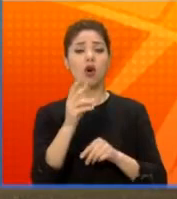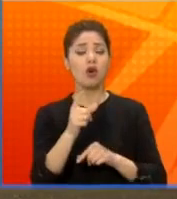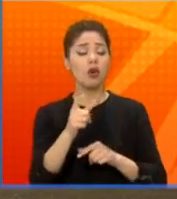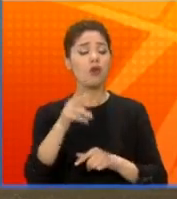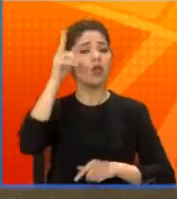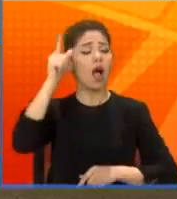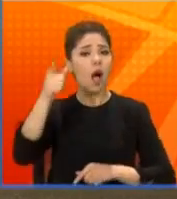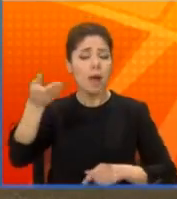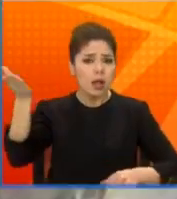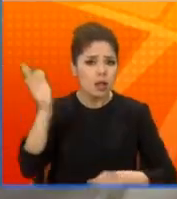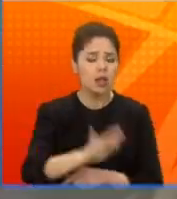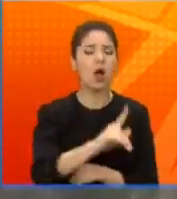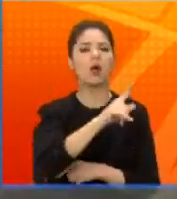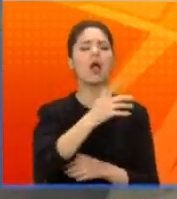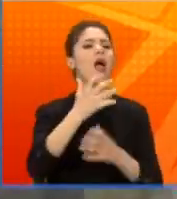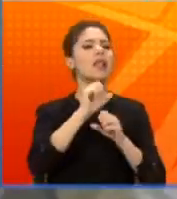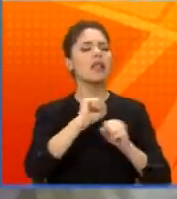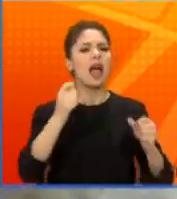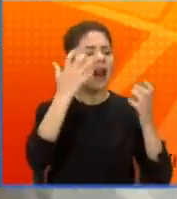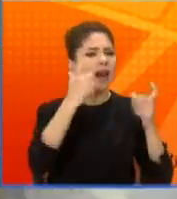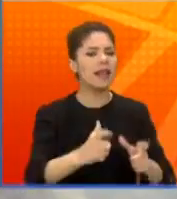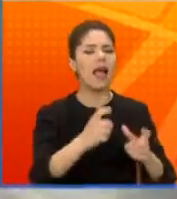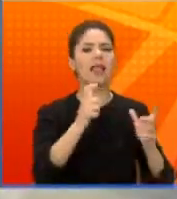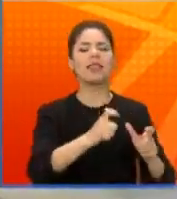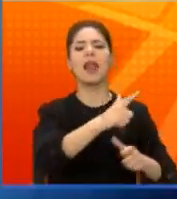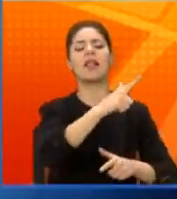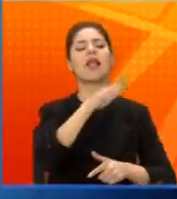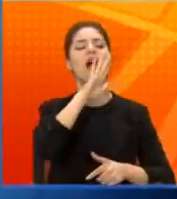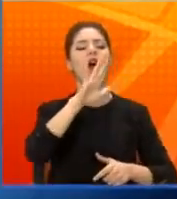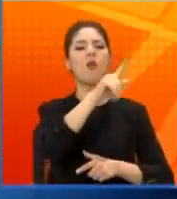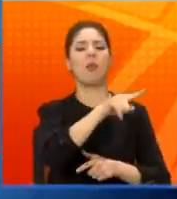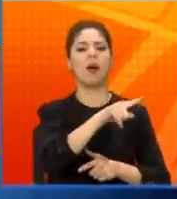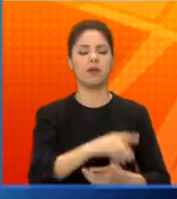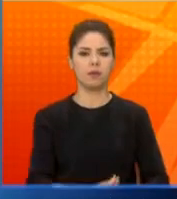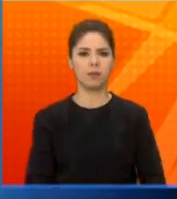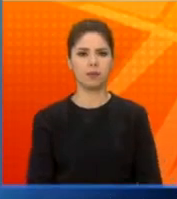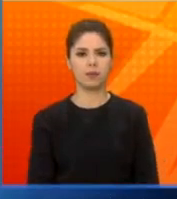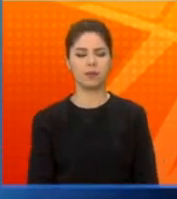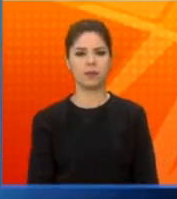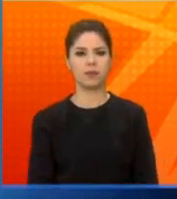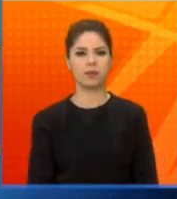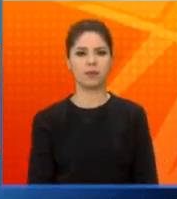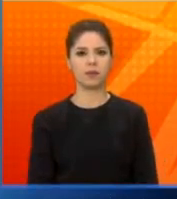Koronavirüsün Amerika'dan sonra en çok etkili olduğu yer eski kıta Avrupa.